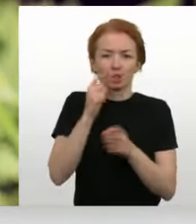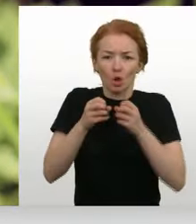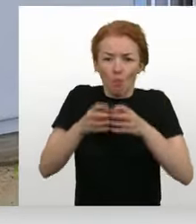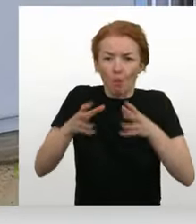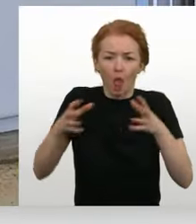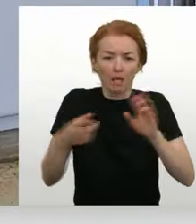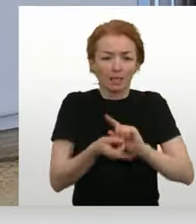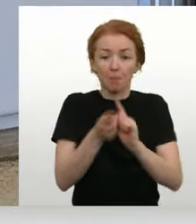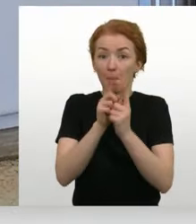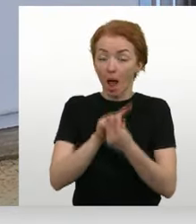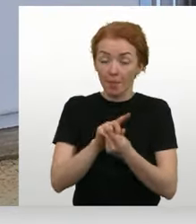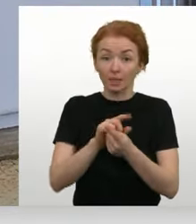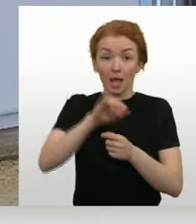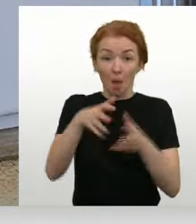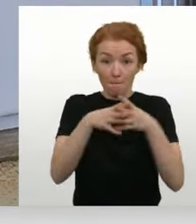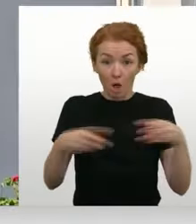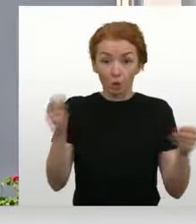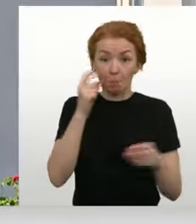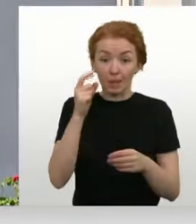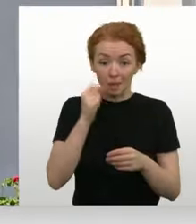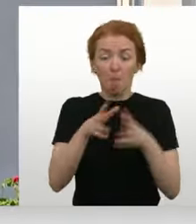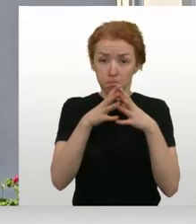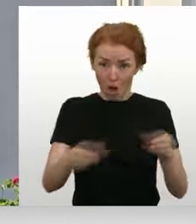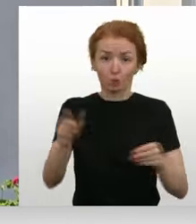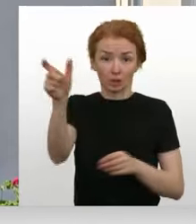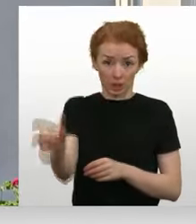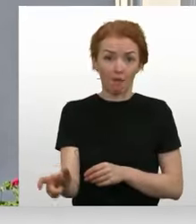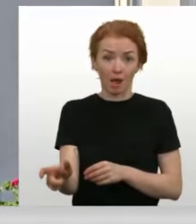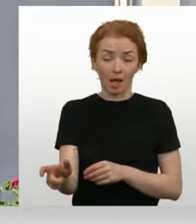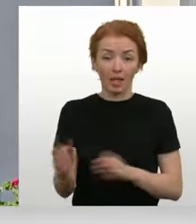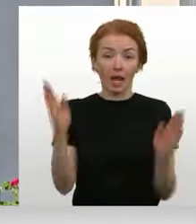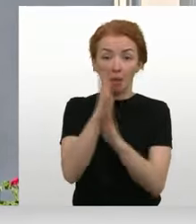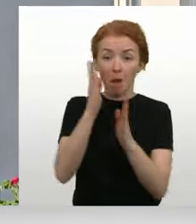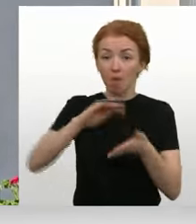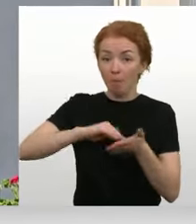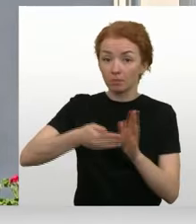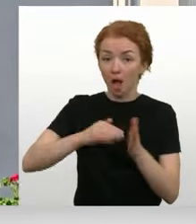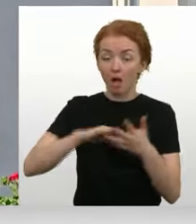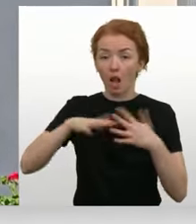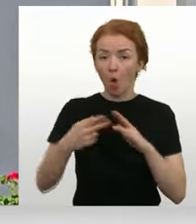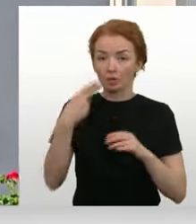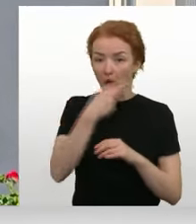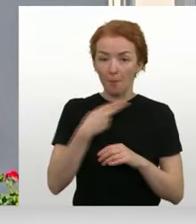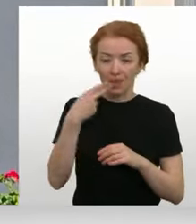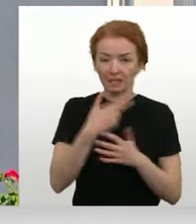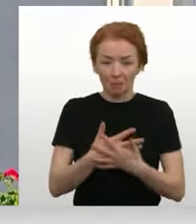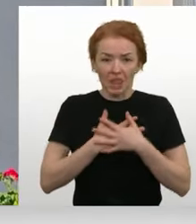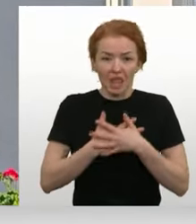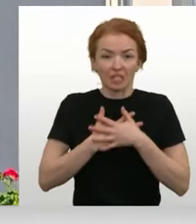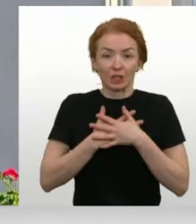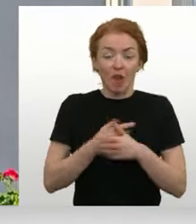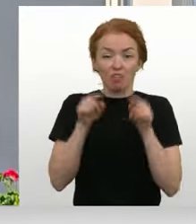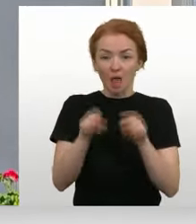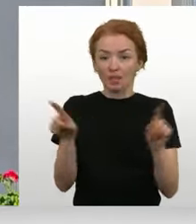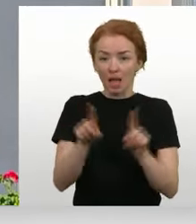dabā. Pazudīs bites, pazudīs arī cilvēki un klimata apstākļi, lauksainiecība intensīvā. Tās